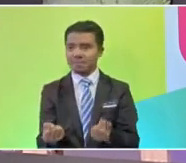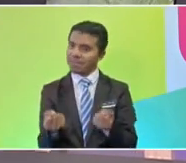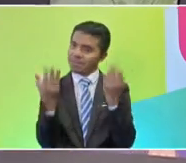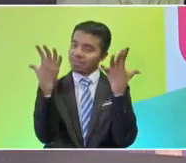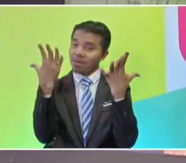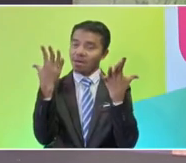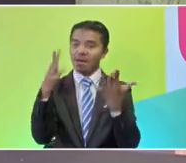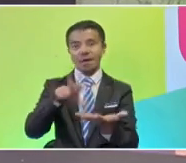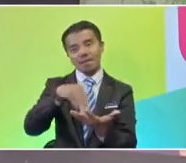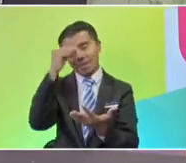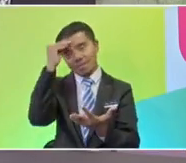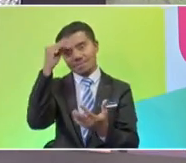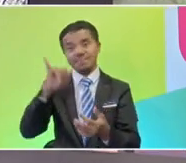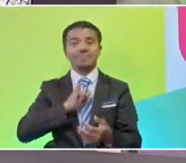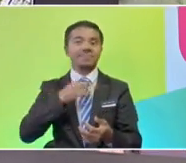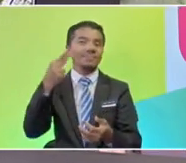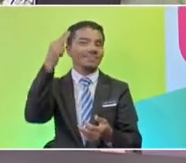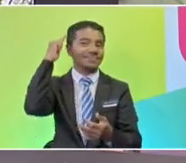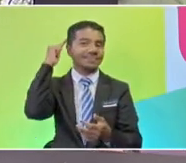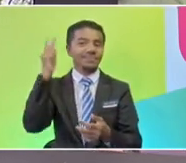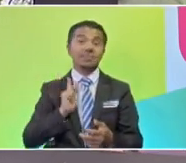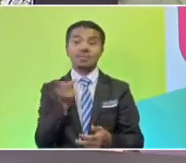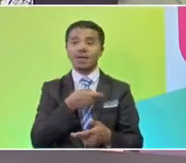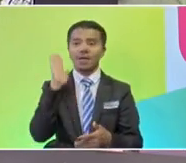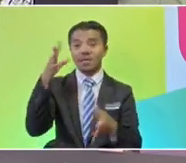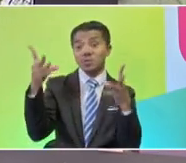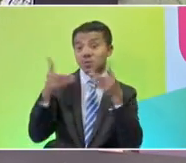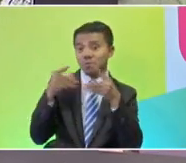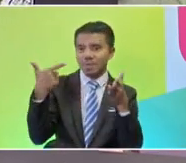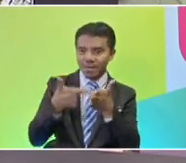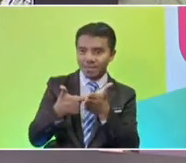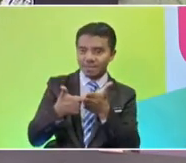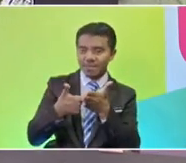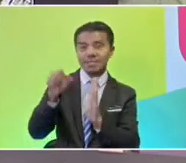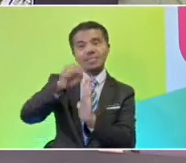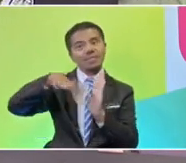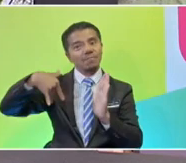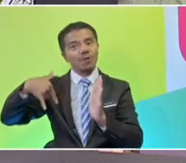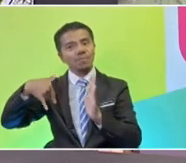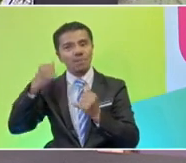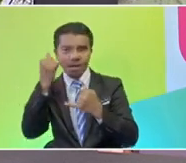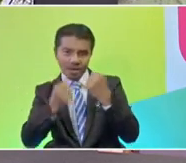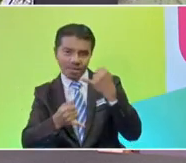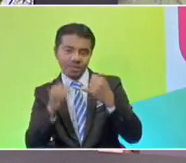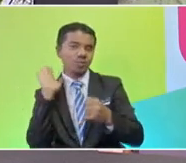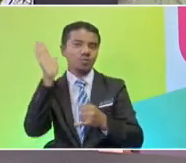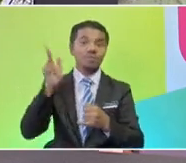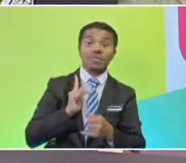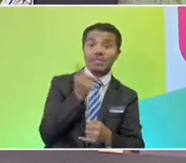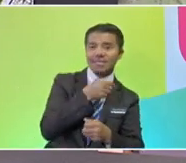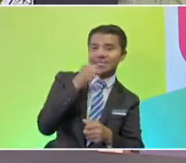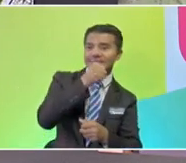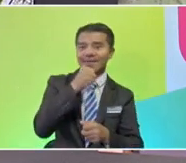kan namun saya Hanif son dan Insyaallah kita akan jumpa lagi tetapi sebelum kita akhir Jum nyanyi sama-sama enak